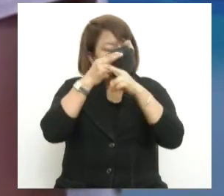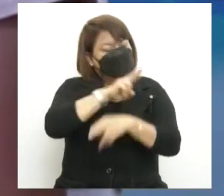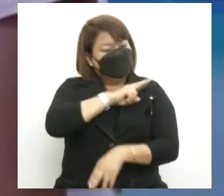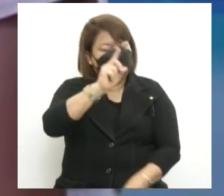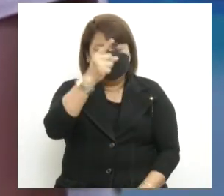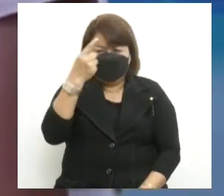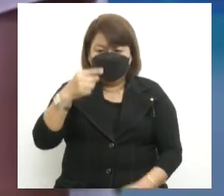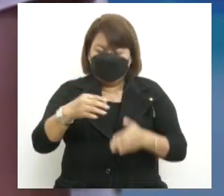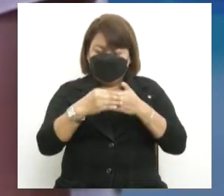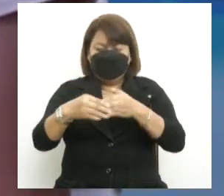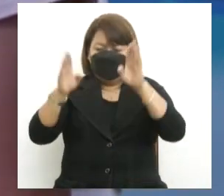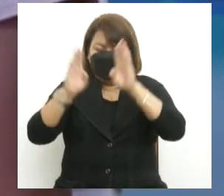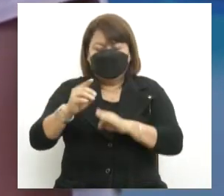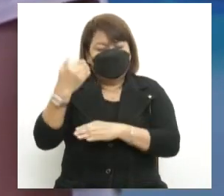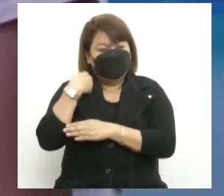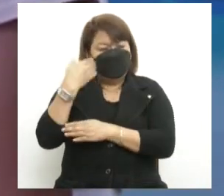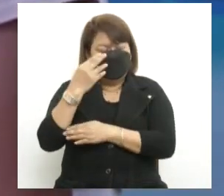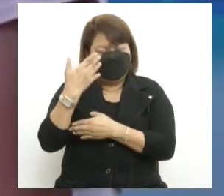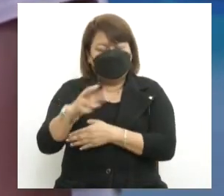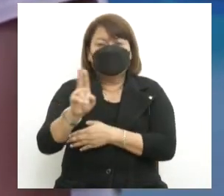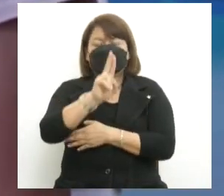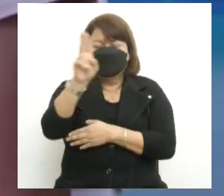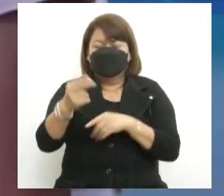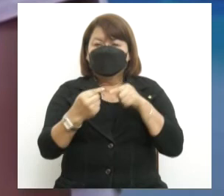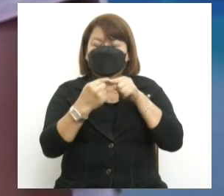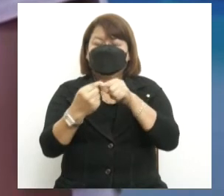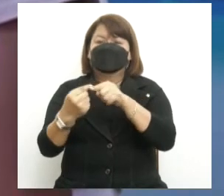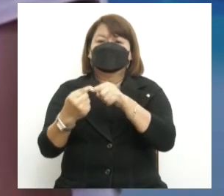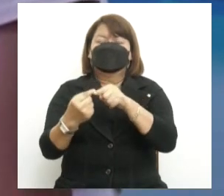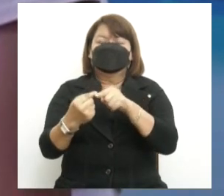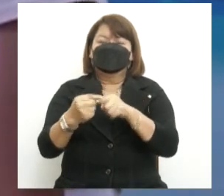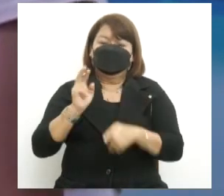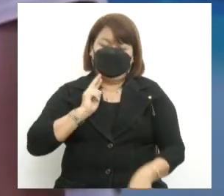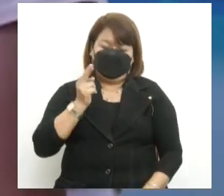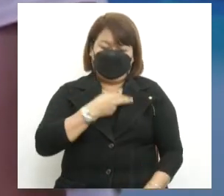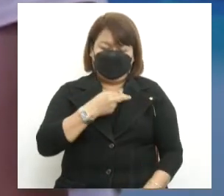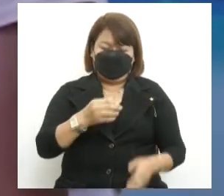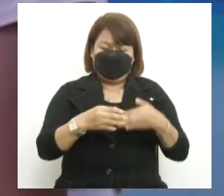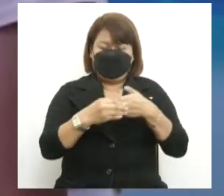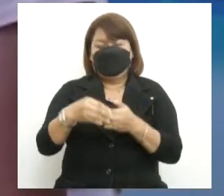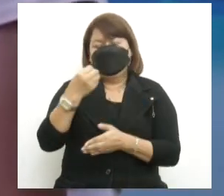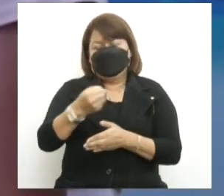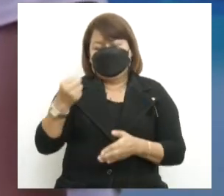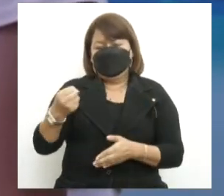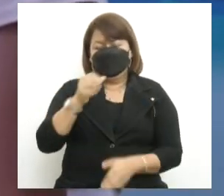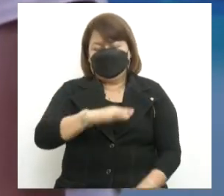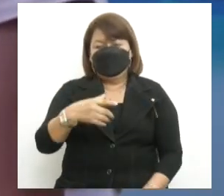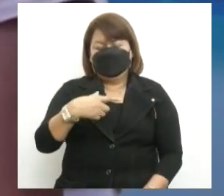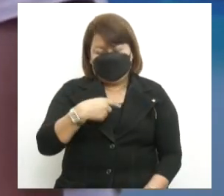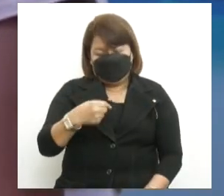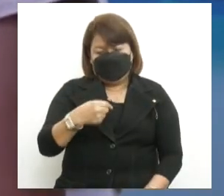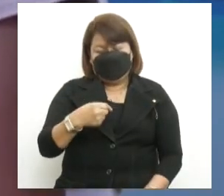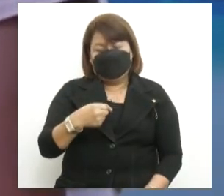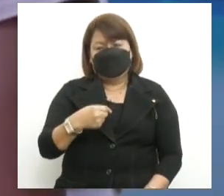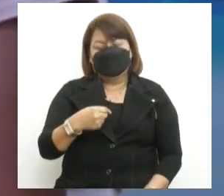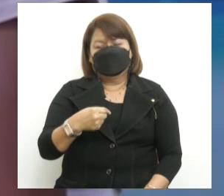แบบที่มีอยู่แล้วมาใช้อย่างต่อเนื่องหากเรานำสิ่งที่นักเรียนถนัดหรือสิ่งที่นักเรียนช